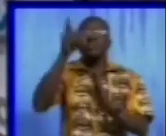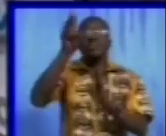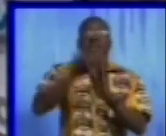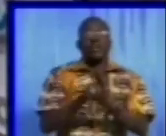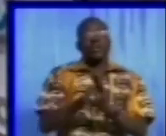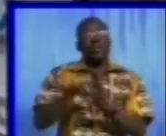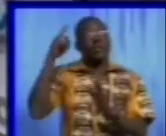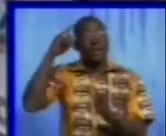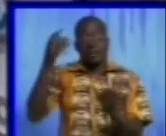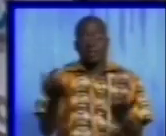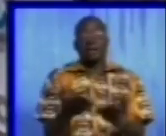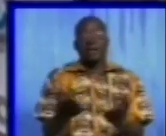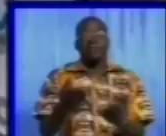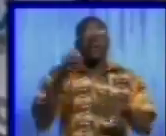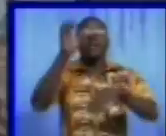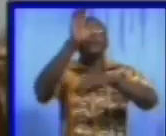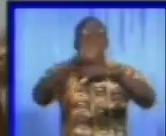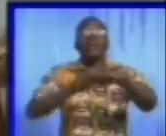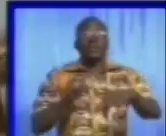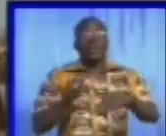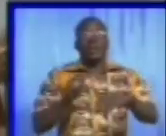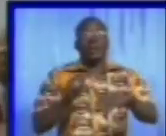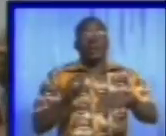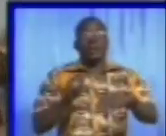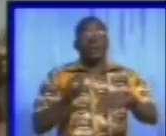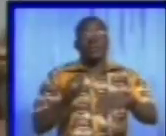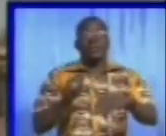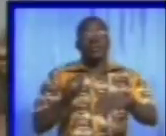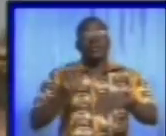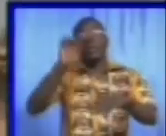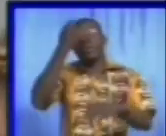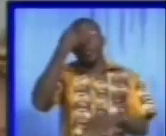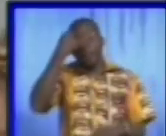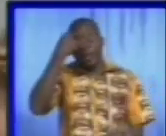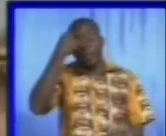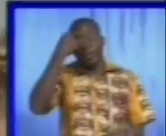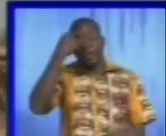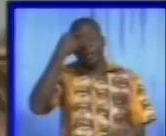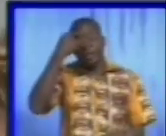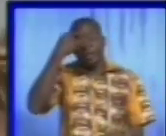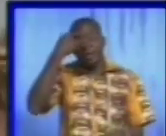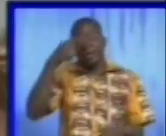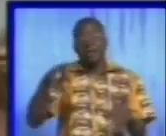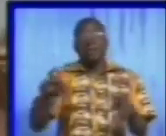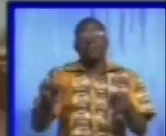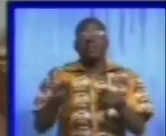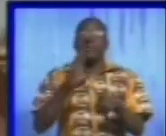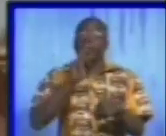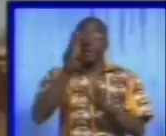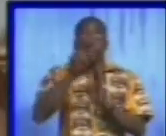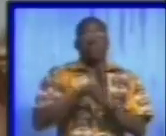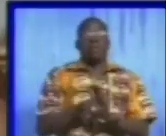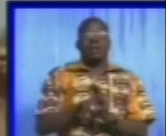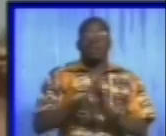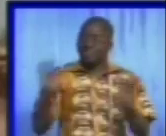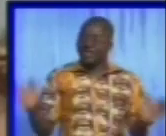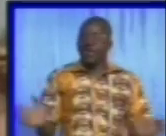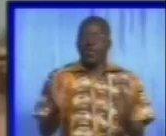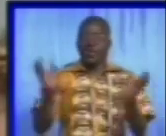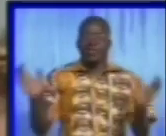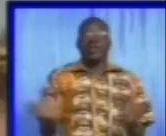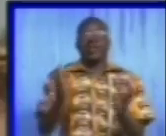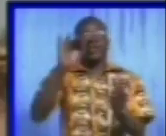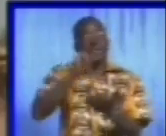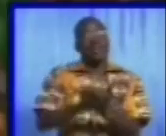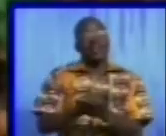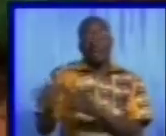volaille-là. J'interpelle, par exemple, l'État burkinabé vraiment d'encourager ceux qui